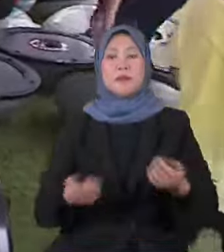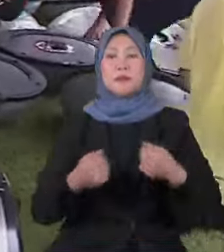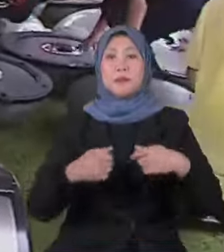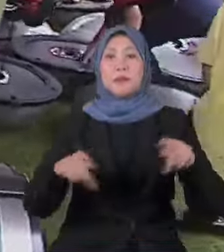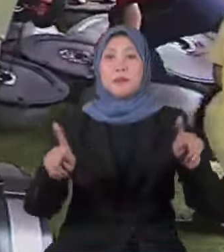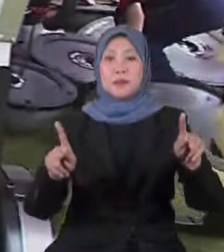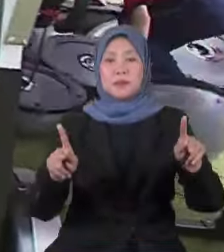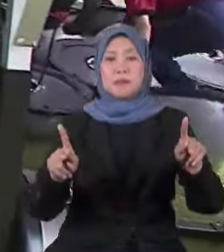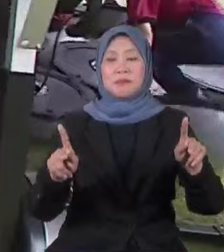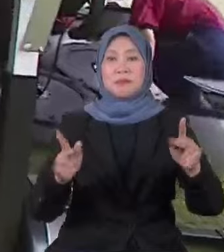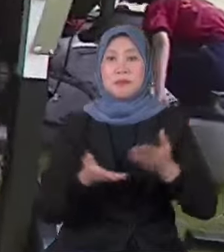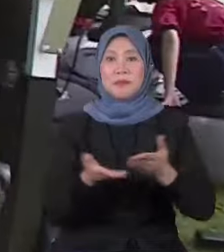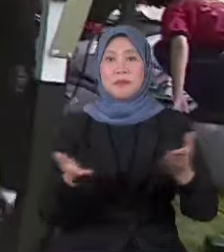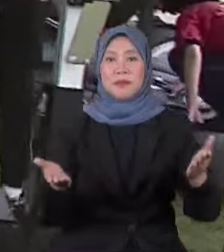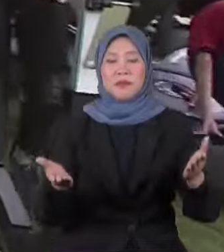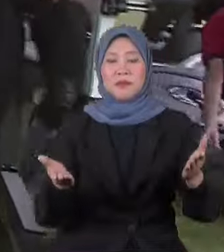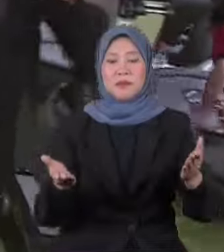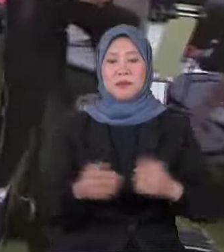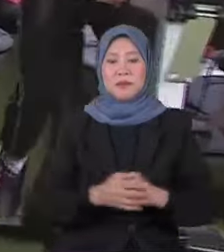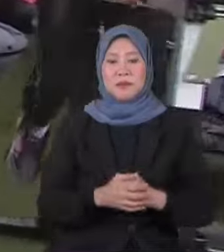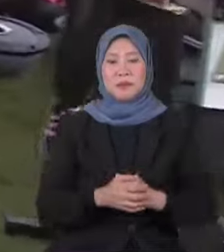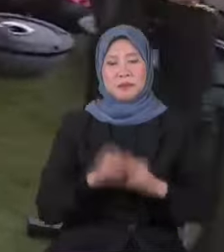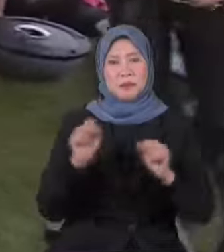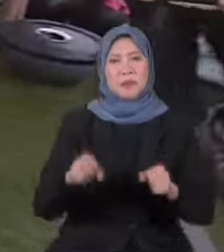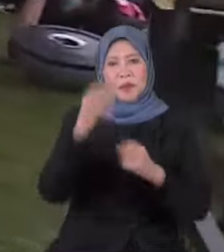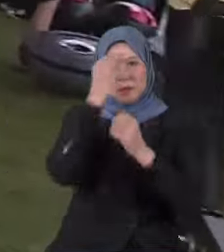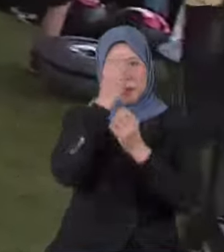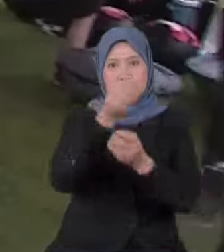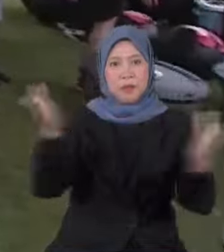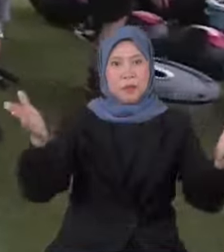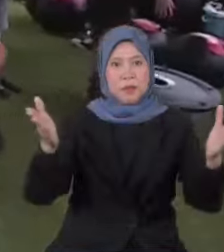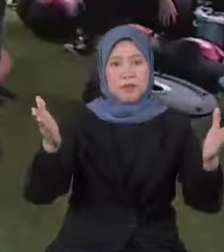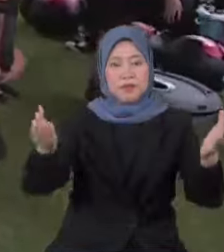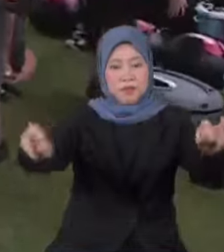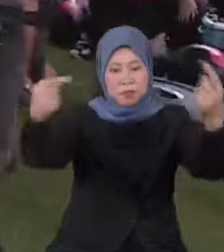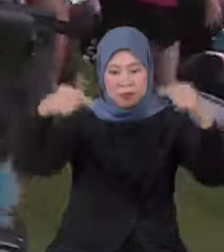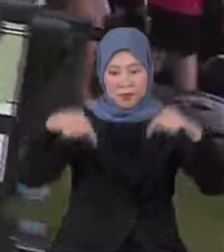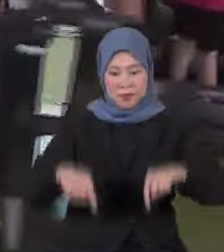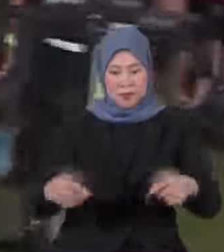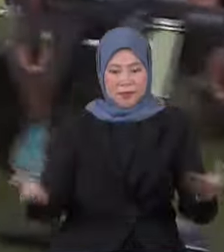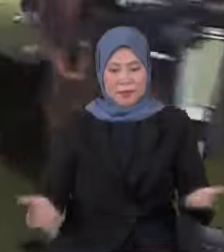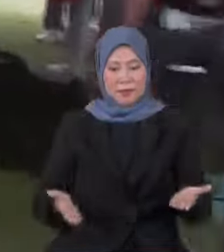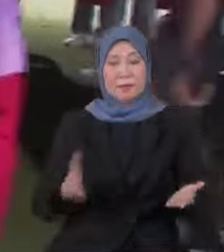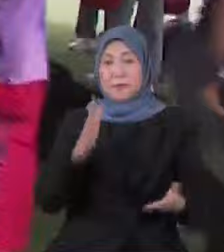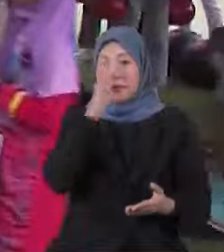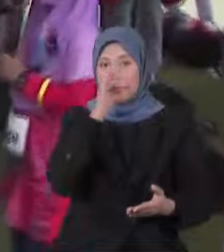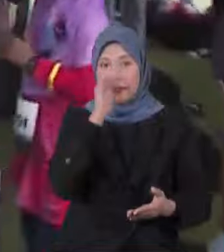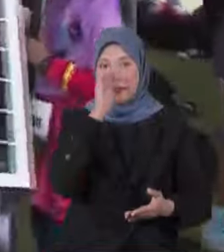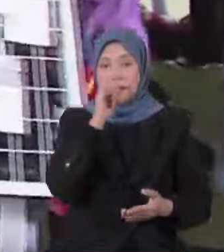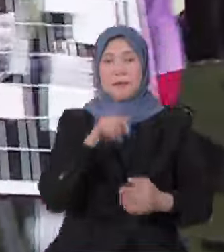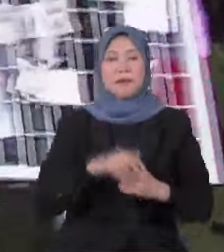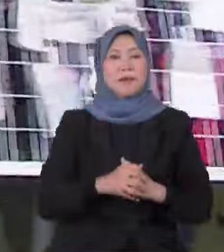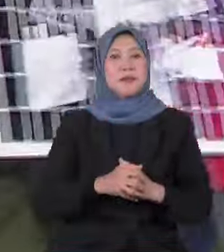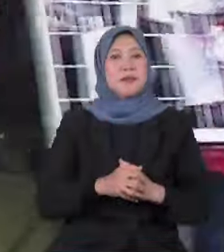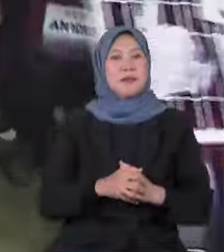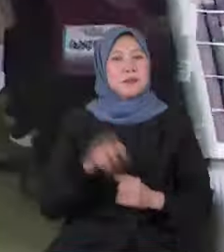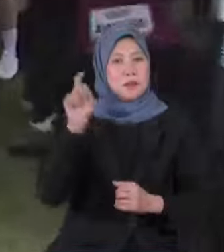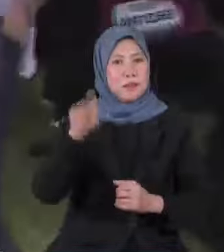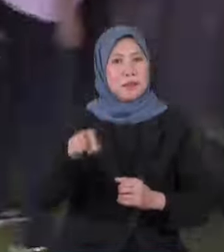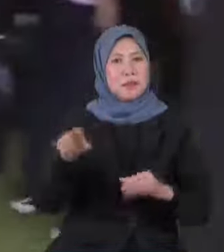Cik Rin untuk maklumkan kepada semua pengunjung yang hadir ke Dataran Pahlawan untuk memastikan